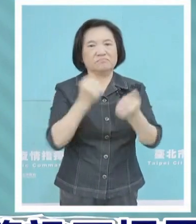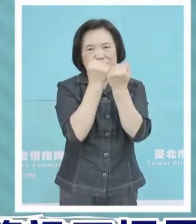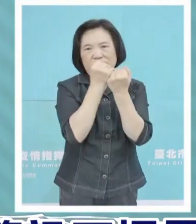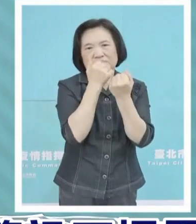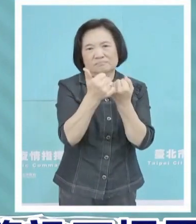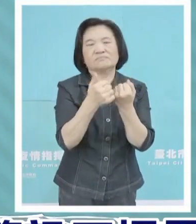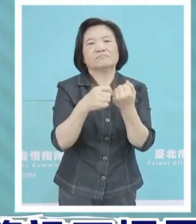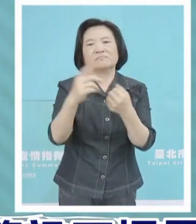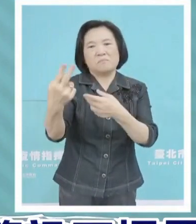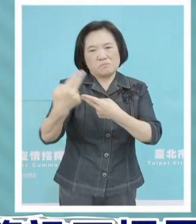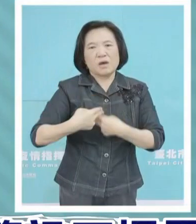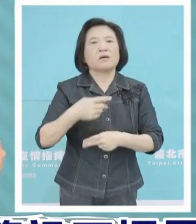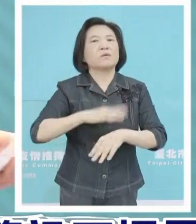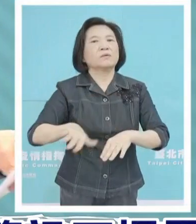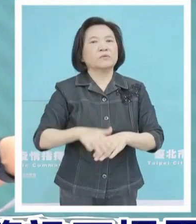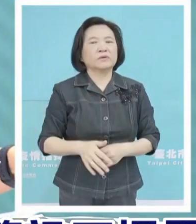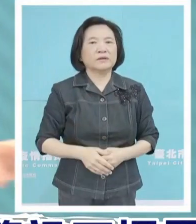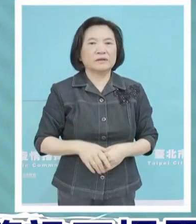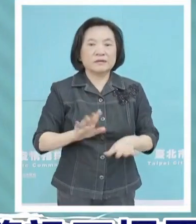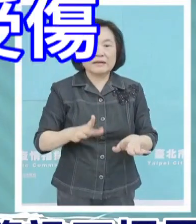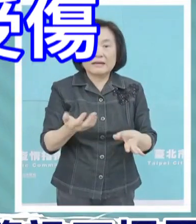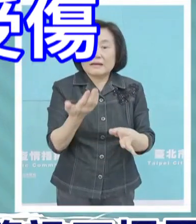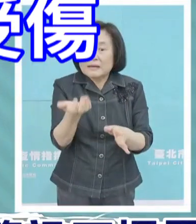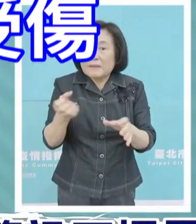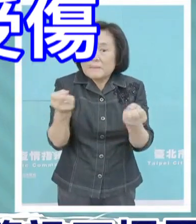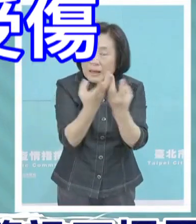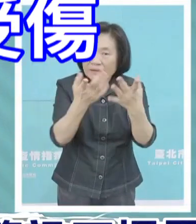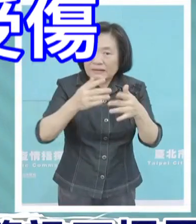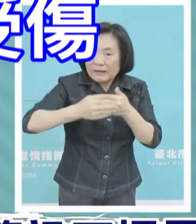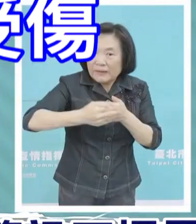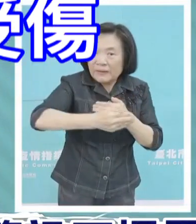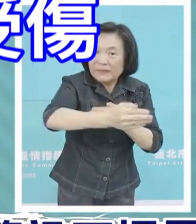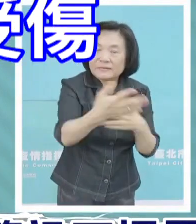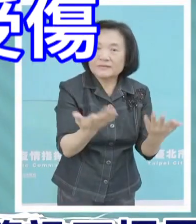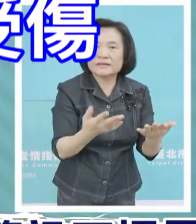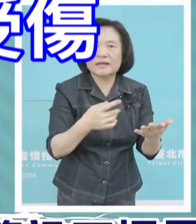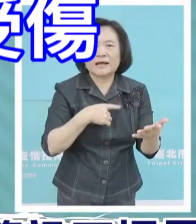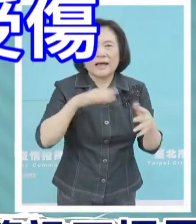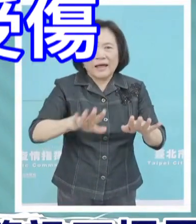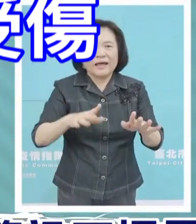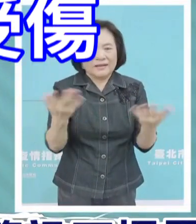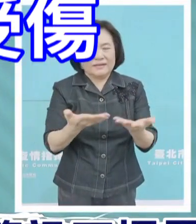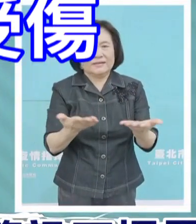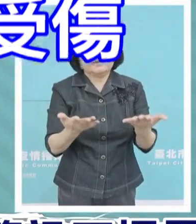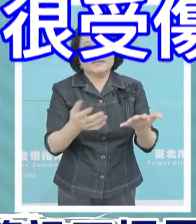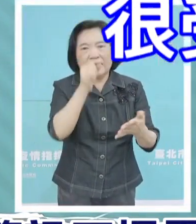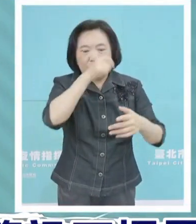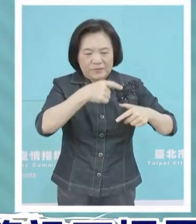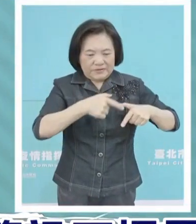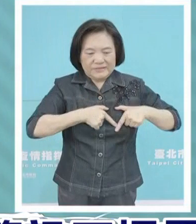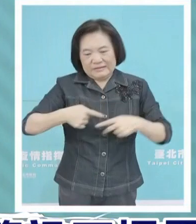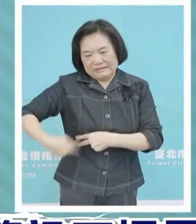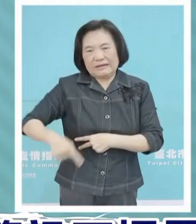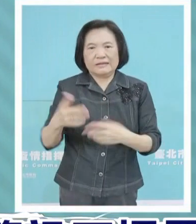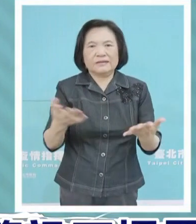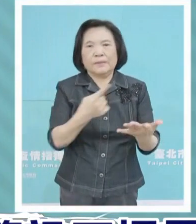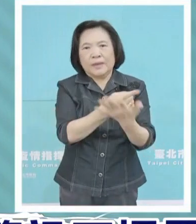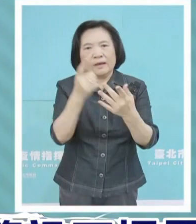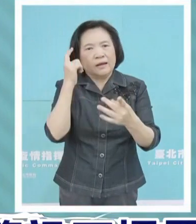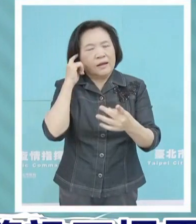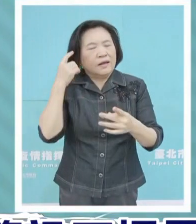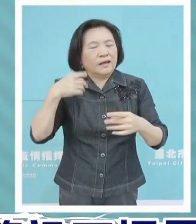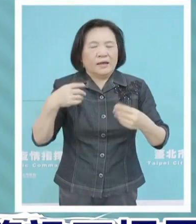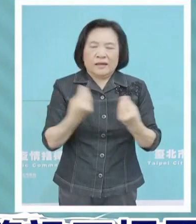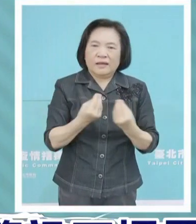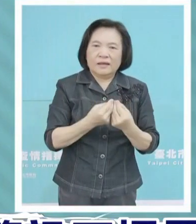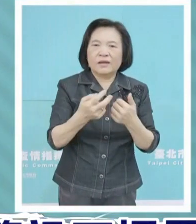程里面我希望不要在这个案子大家都很受伤，尤其是我们卫生局，这个过